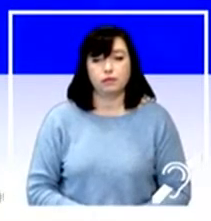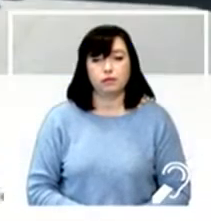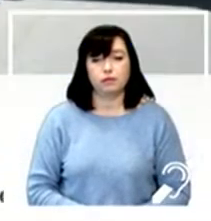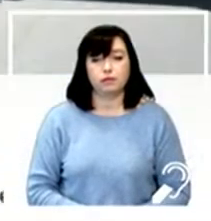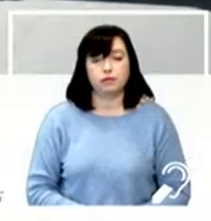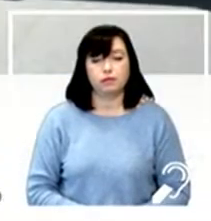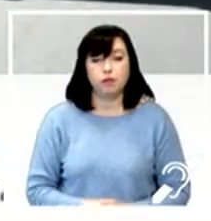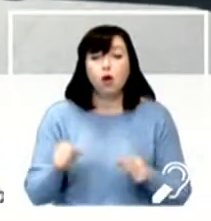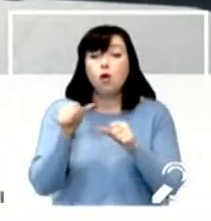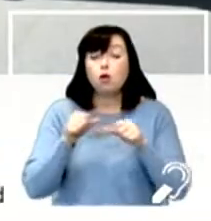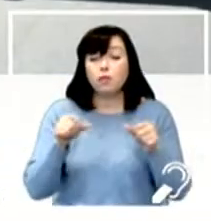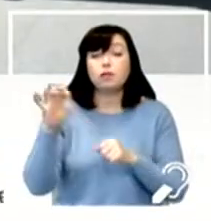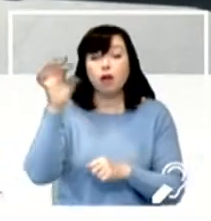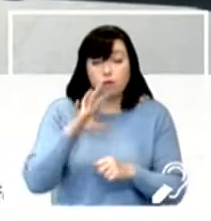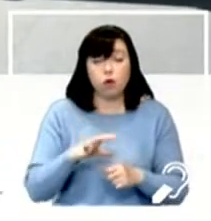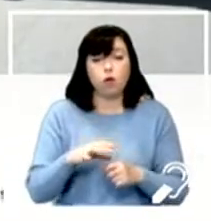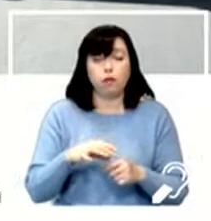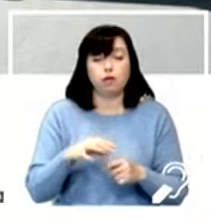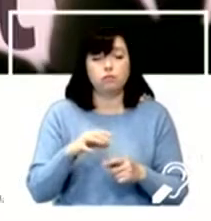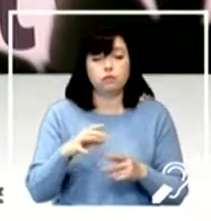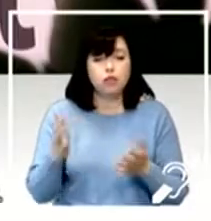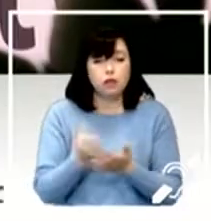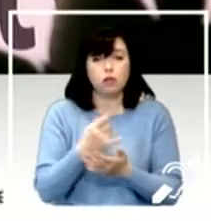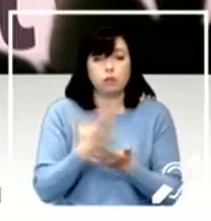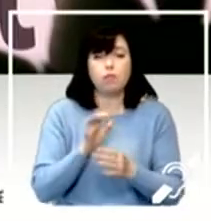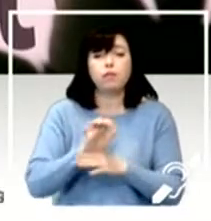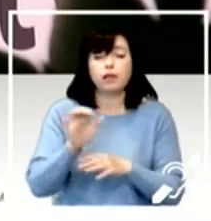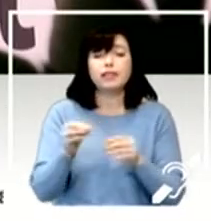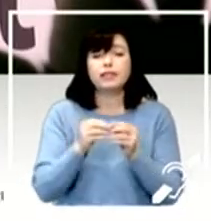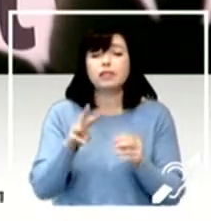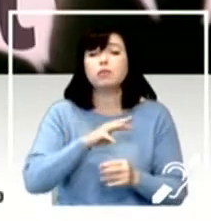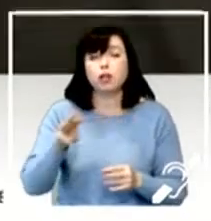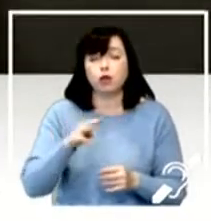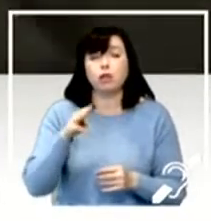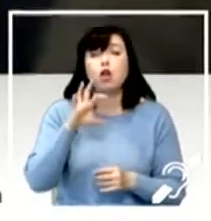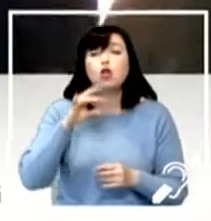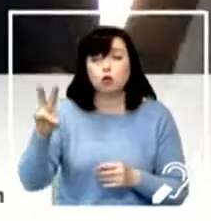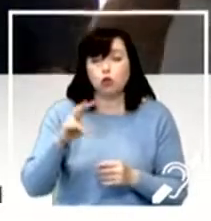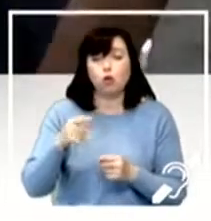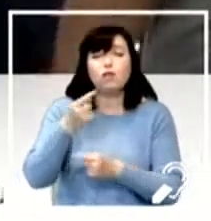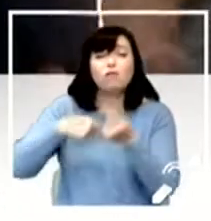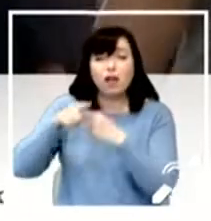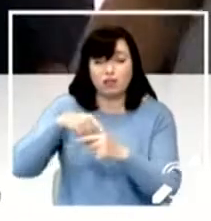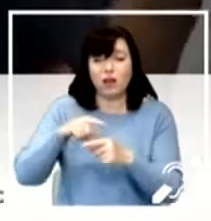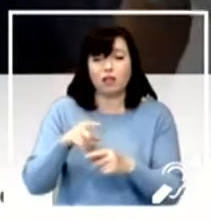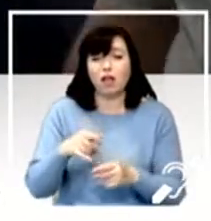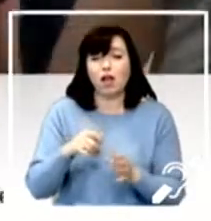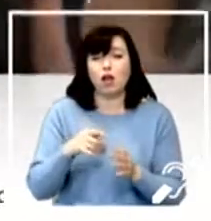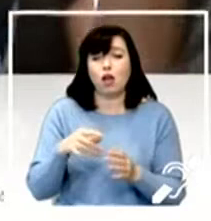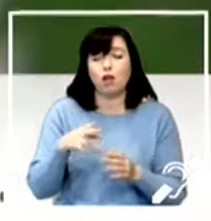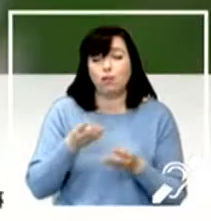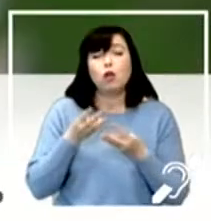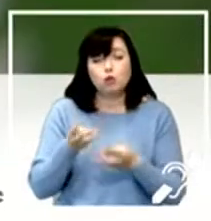supply. Comisia Europeană a stabilit un obiectiv de a produce 10 milioane de tone de hidrogen regenerabil în Europa și de a importa